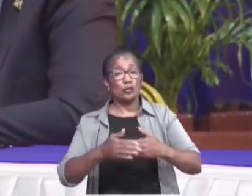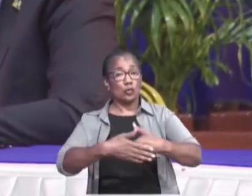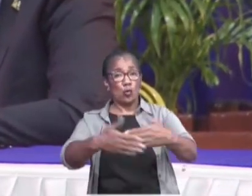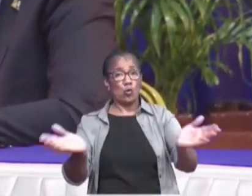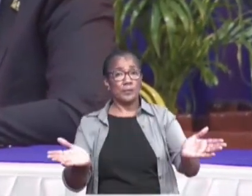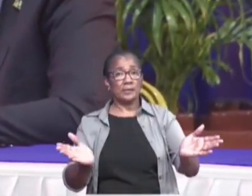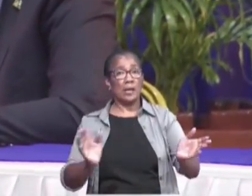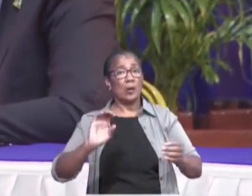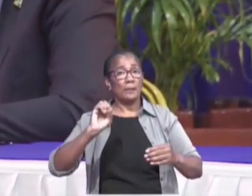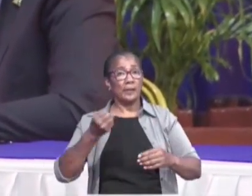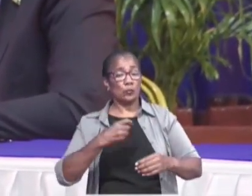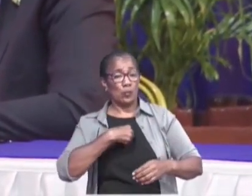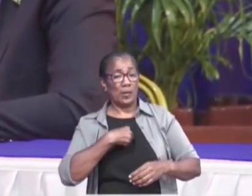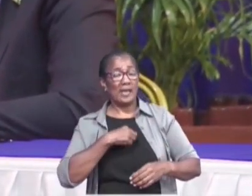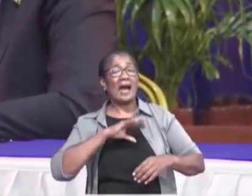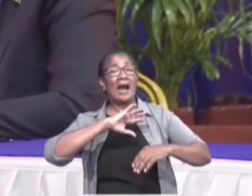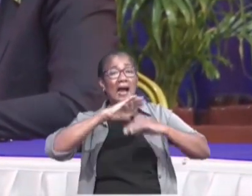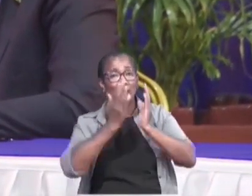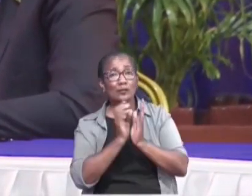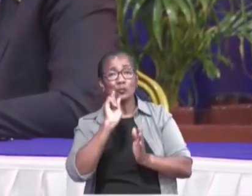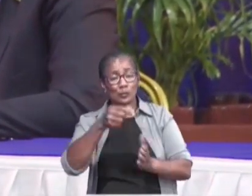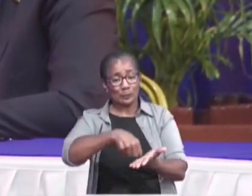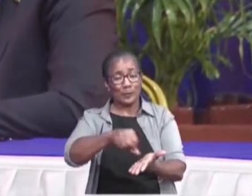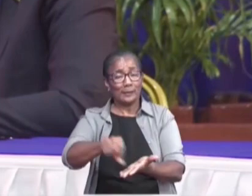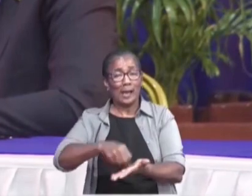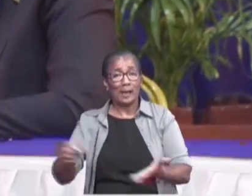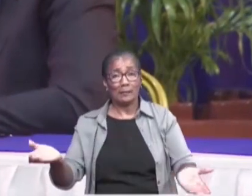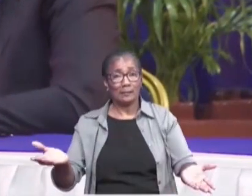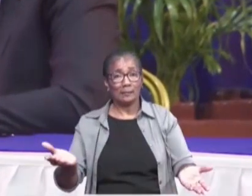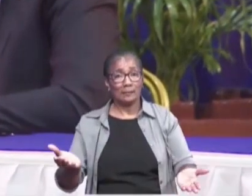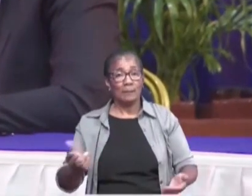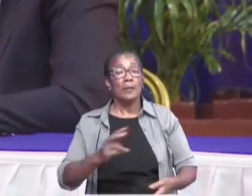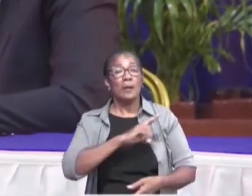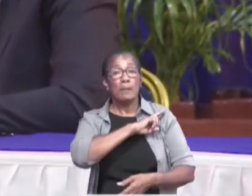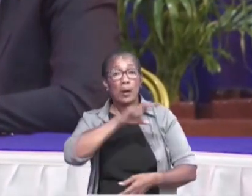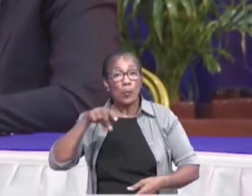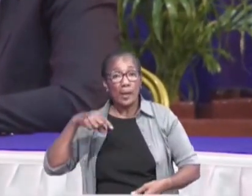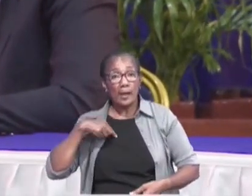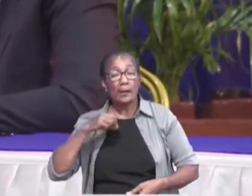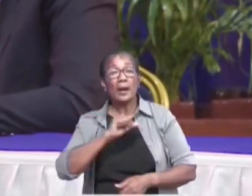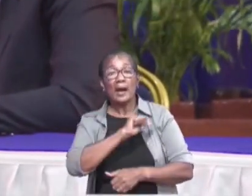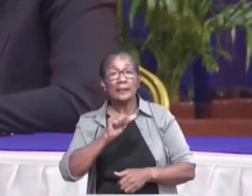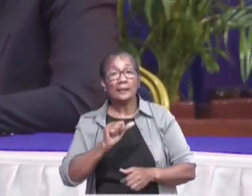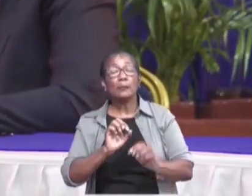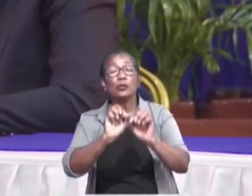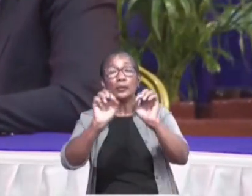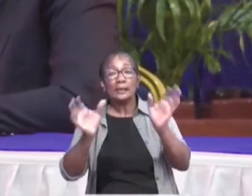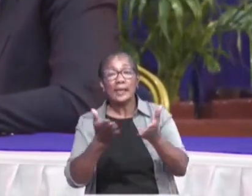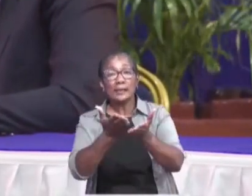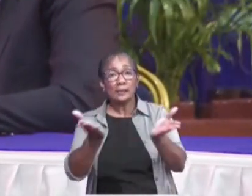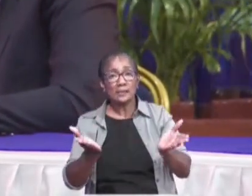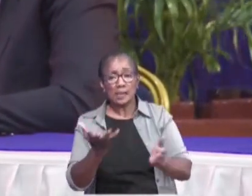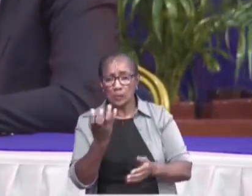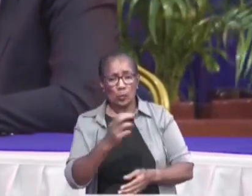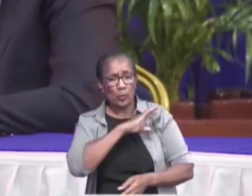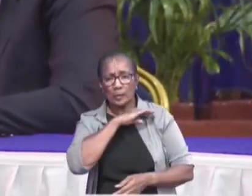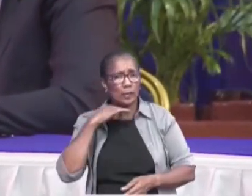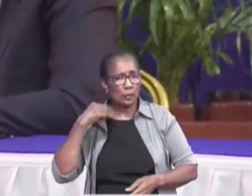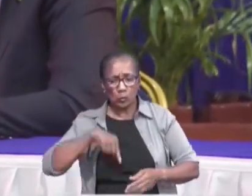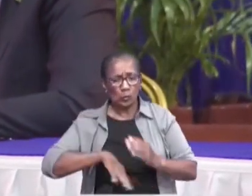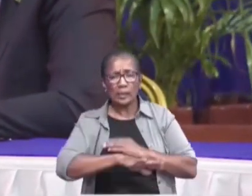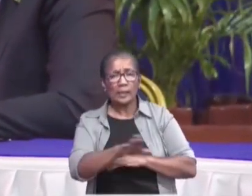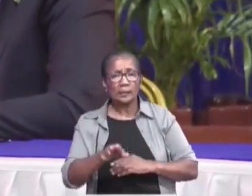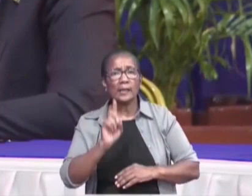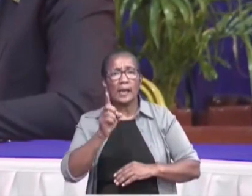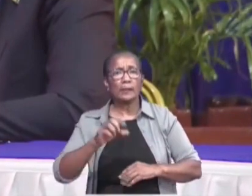opdraaien voor alle loon in het land. Maar ik ga u zeggen, wij hebben een andere prioriteit gesteld. Wij willen geen doden in het land. Daar begint